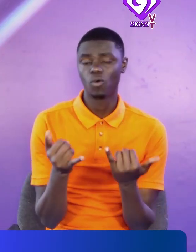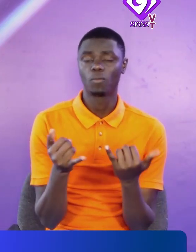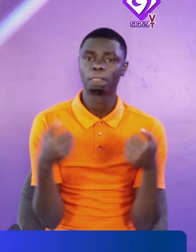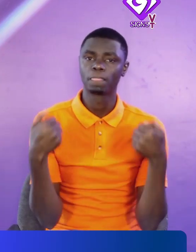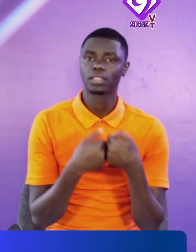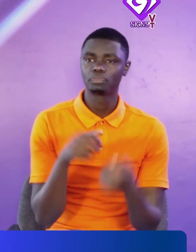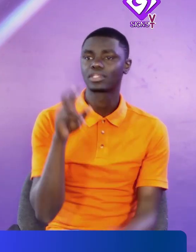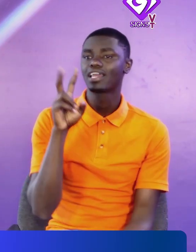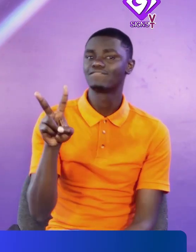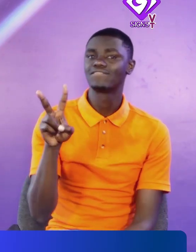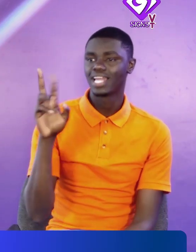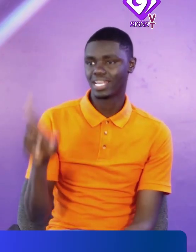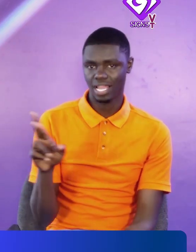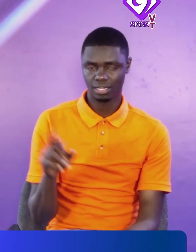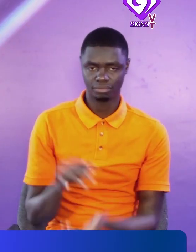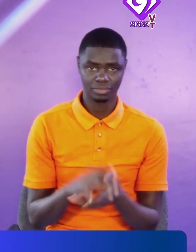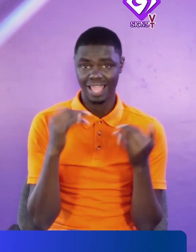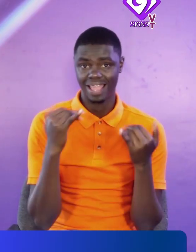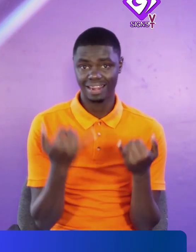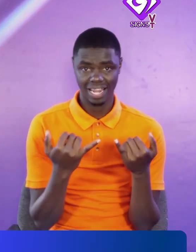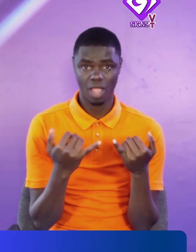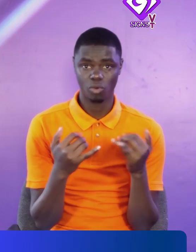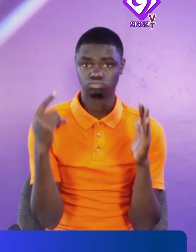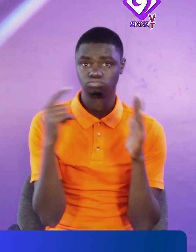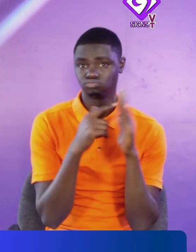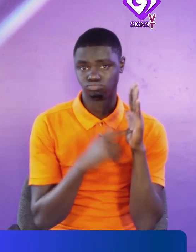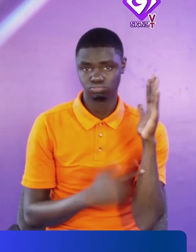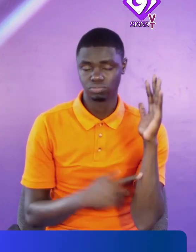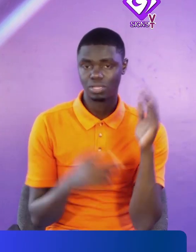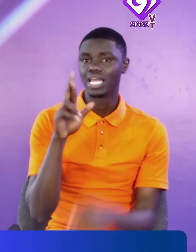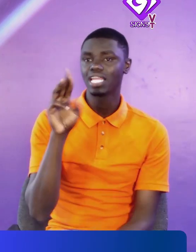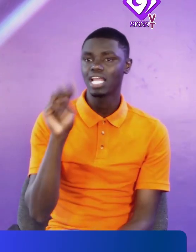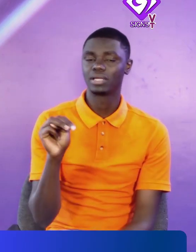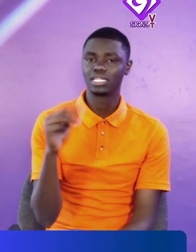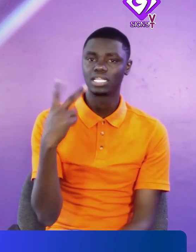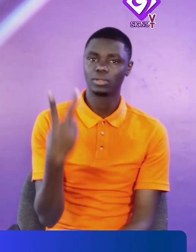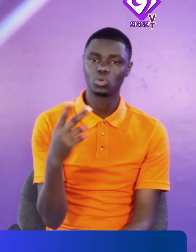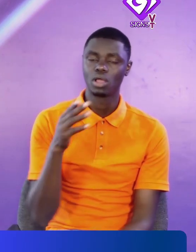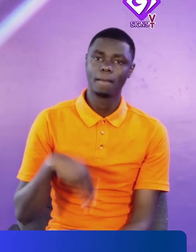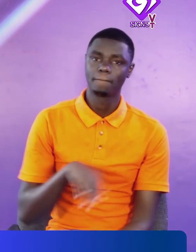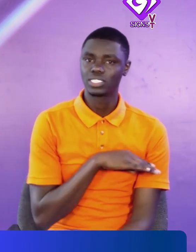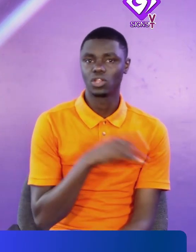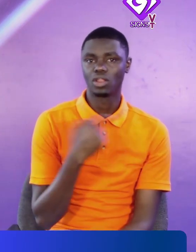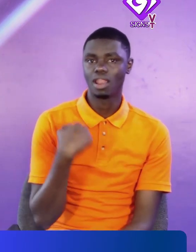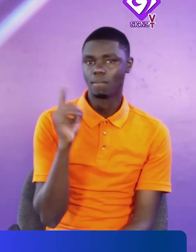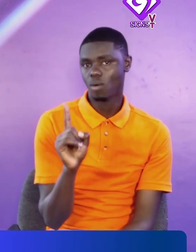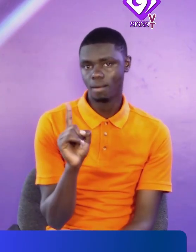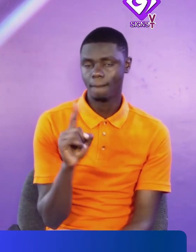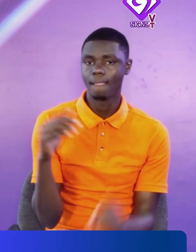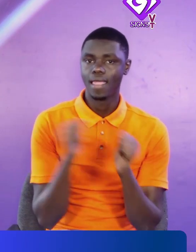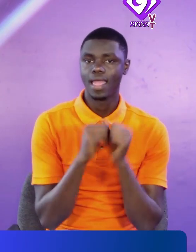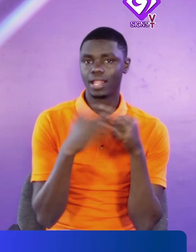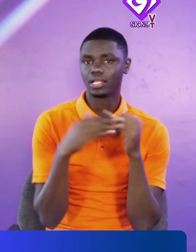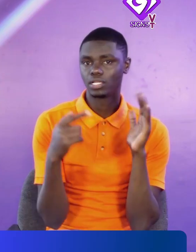Villarreal. Sahi kwa standing Real Madrid ni number 2, Barcelona obviously wanaongoza kwa point 19,